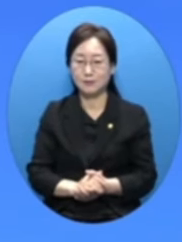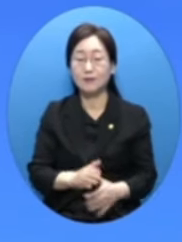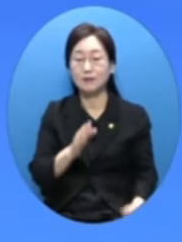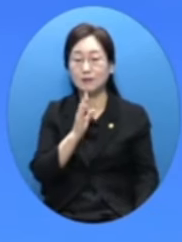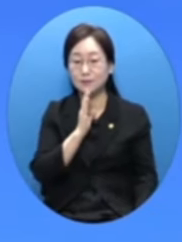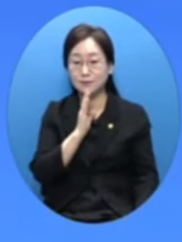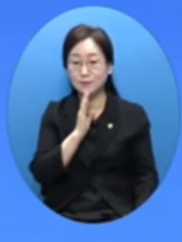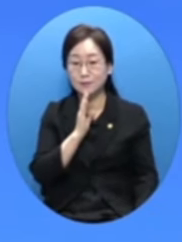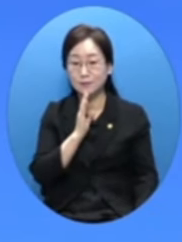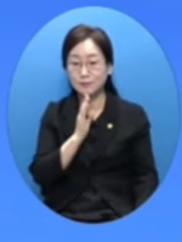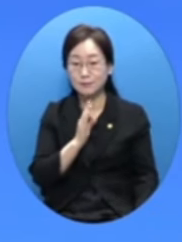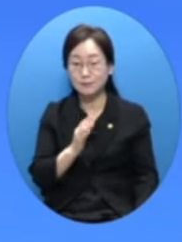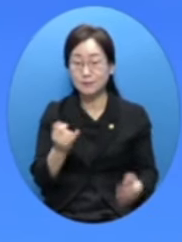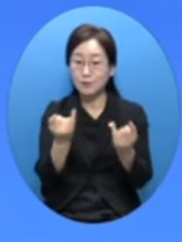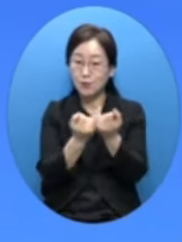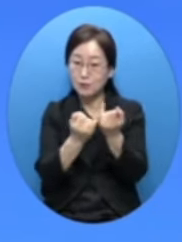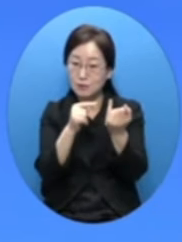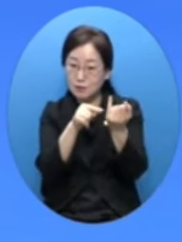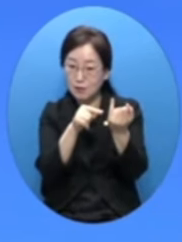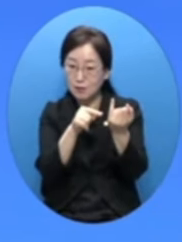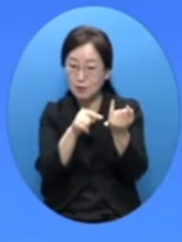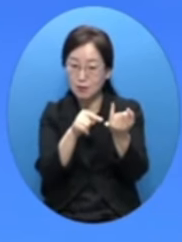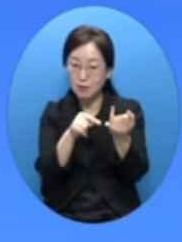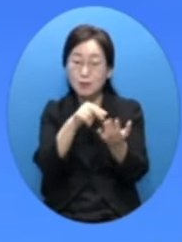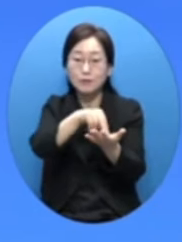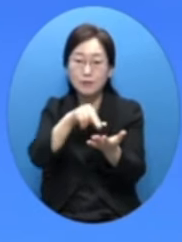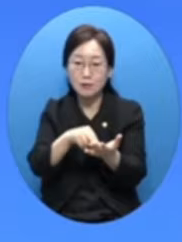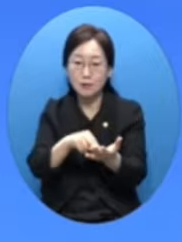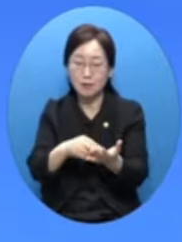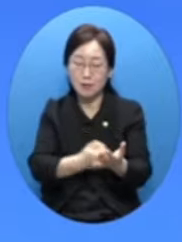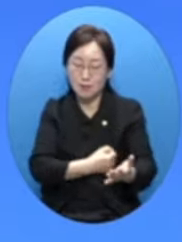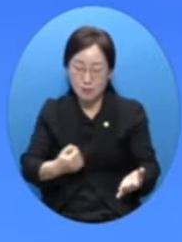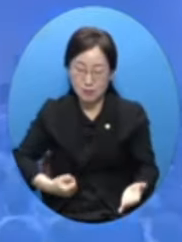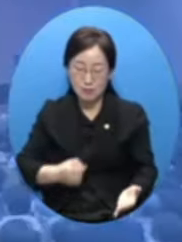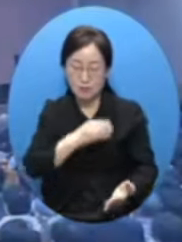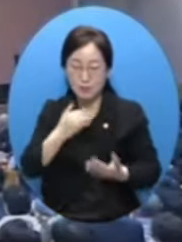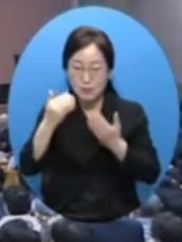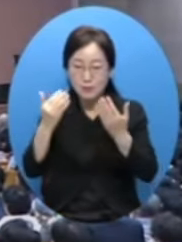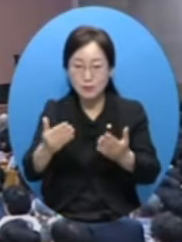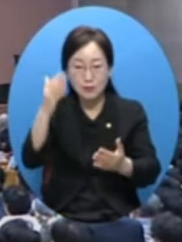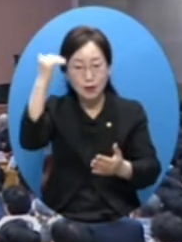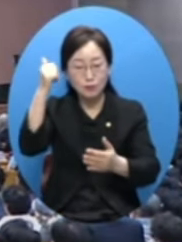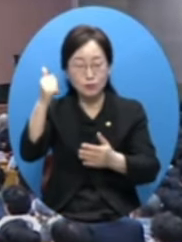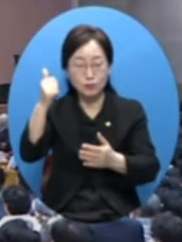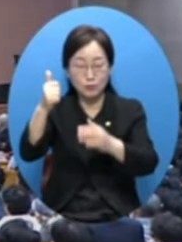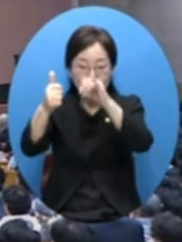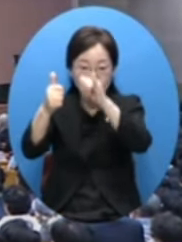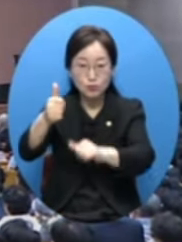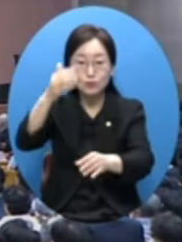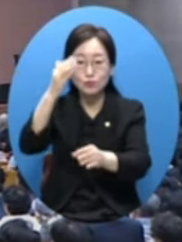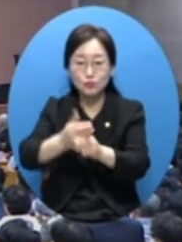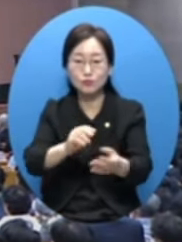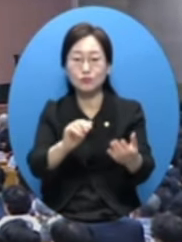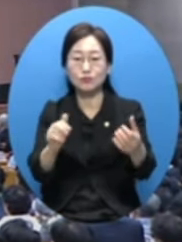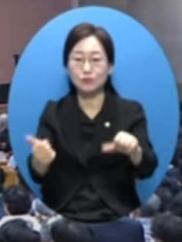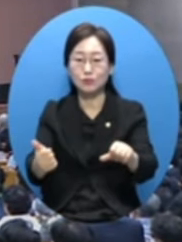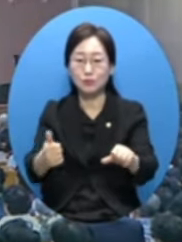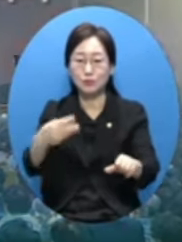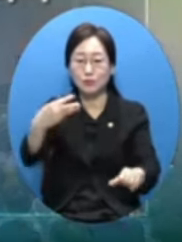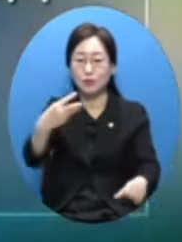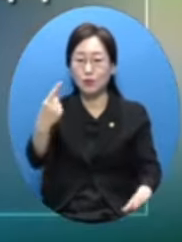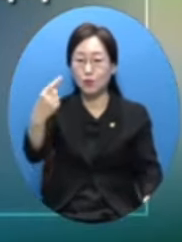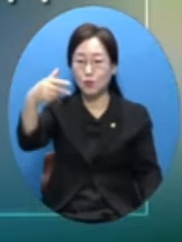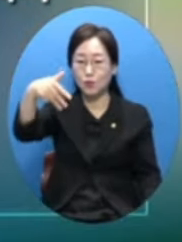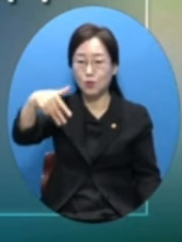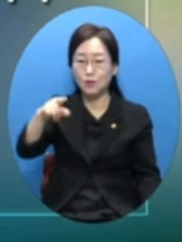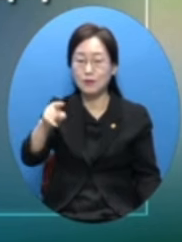정말로 여자의 몸으로 희생적으로 헌적으로 한국을 섬기다가 소천하신 로제타 쇼드